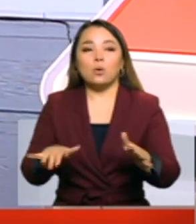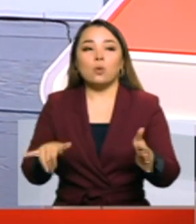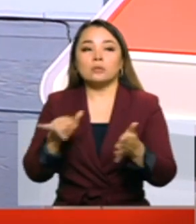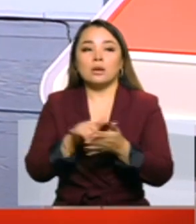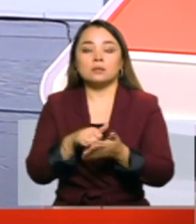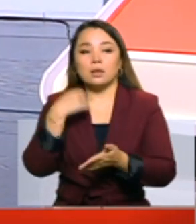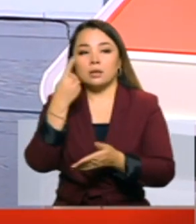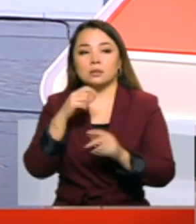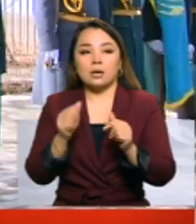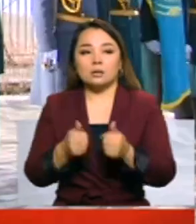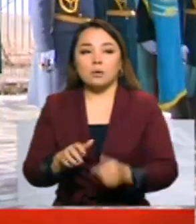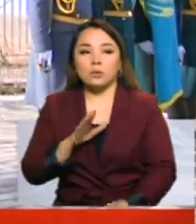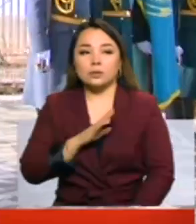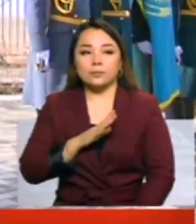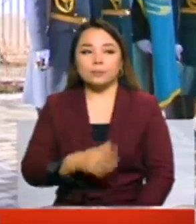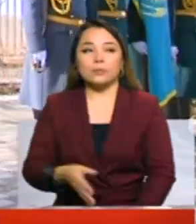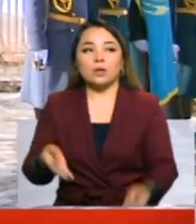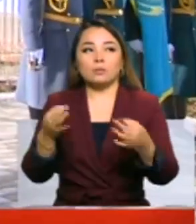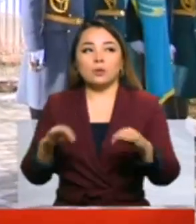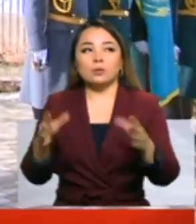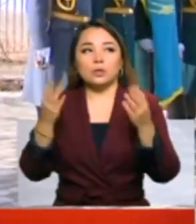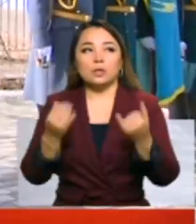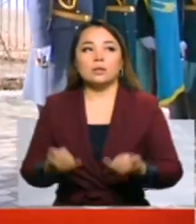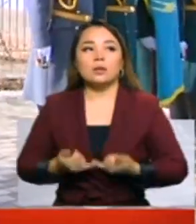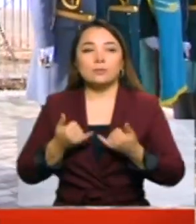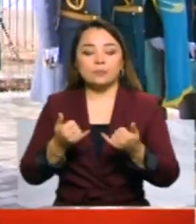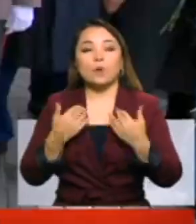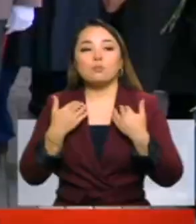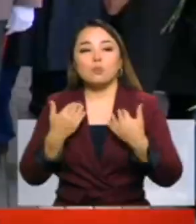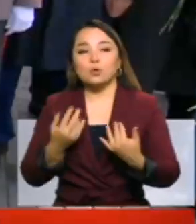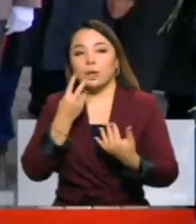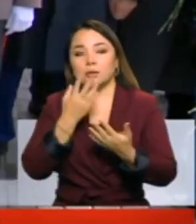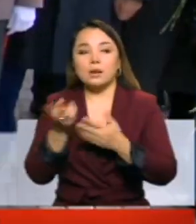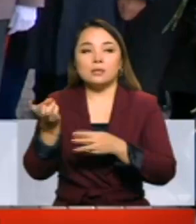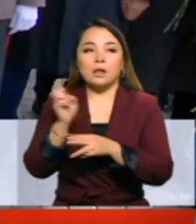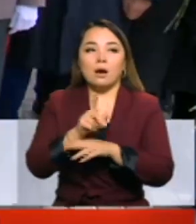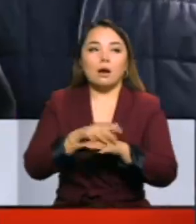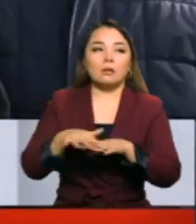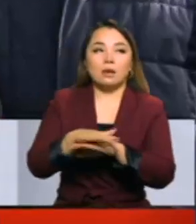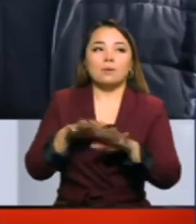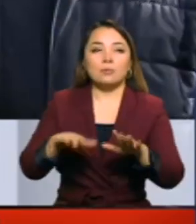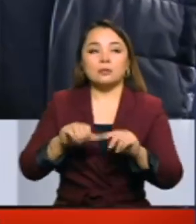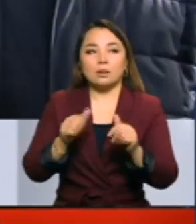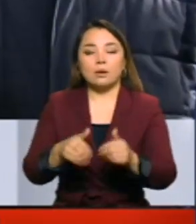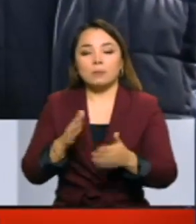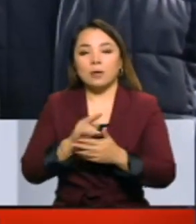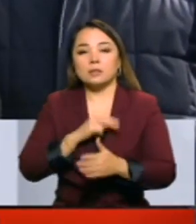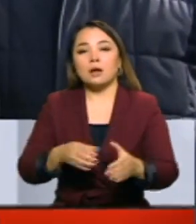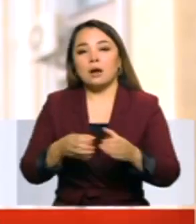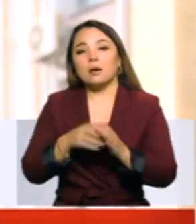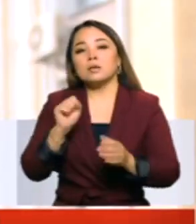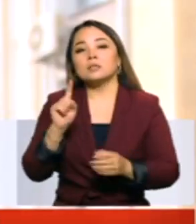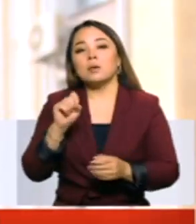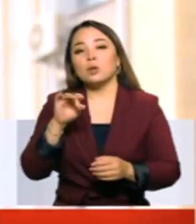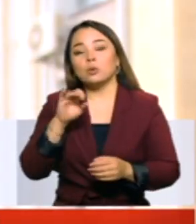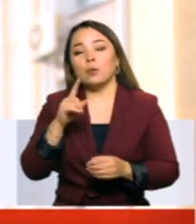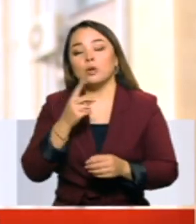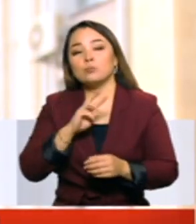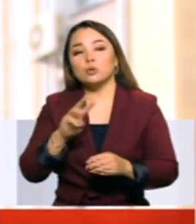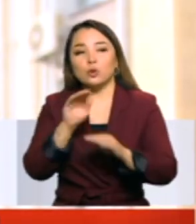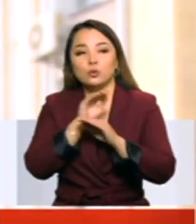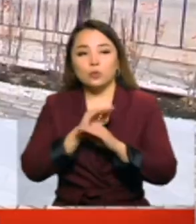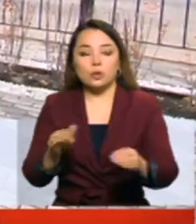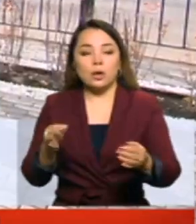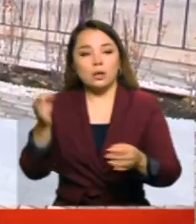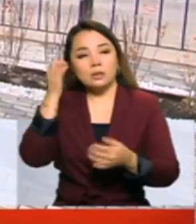орналасқан. Бейбіт күннің батырына арналған бюстті көруге келгендердің қарасы көп болды. Әріптестері алдымен Асқар Забикулинді 1 минут үнсіздікпен